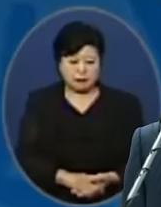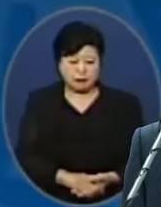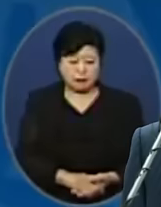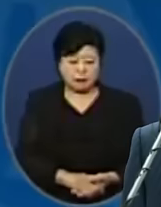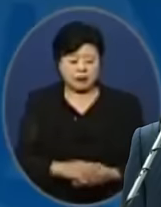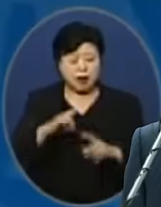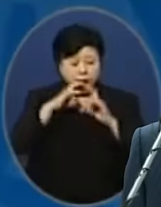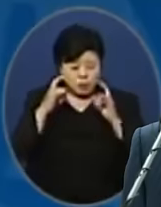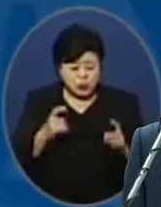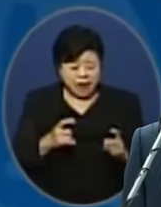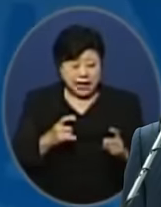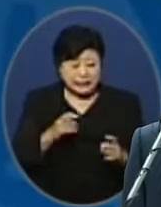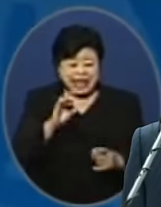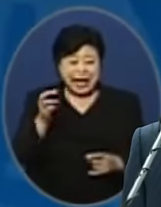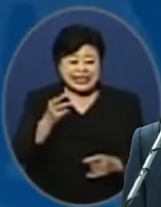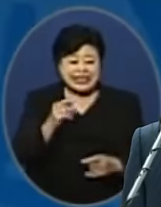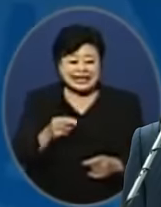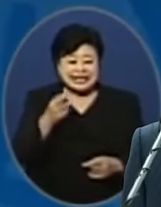프랑스의 앙리 3세는